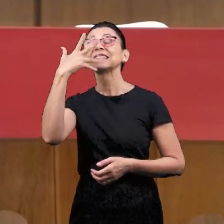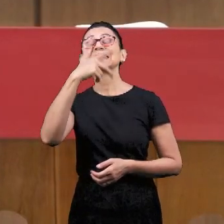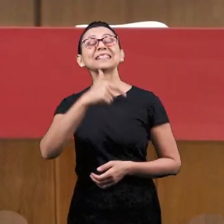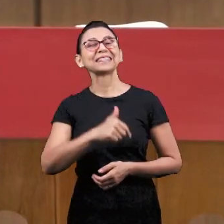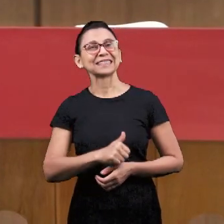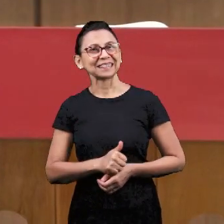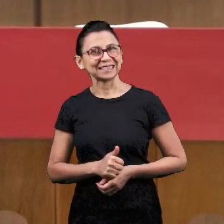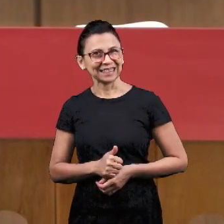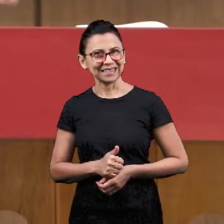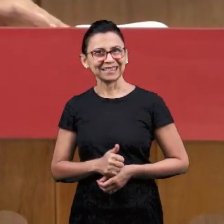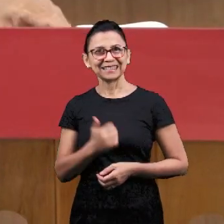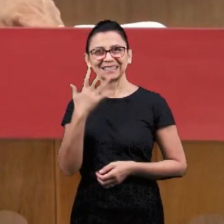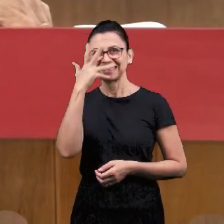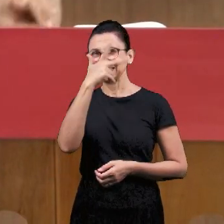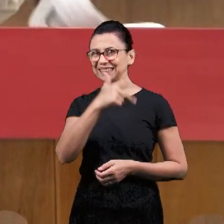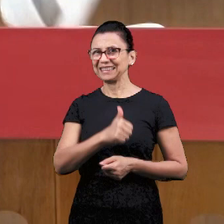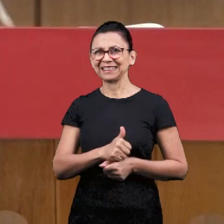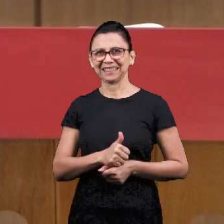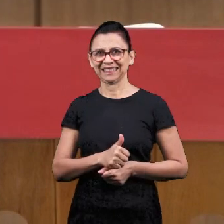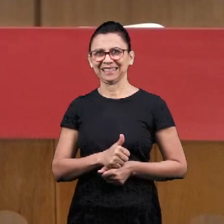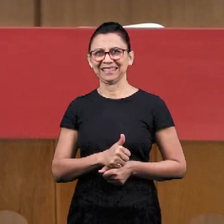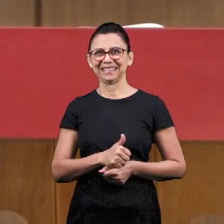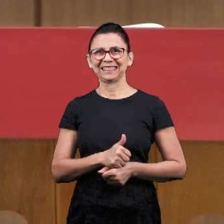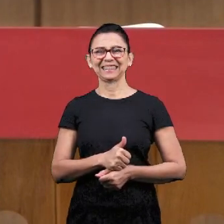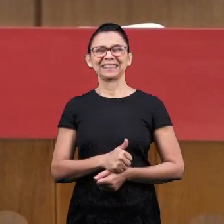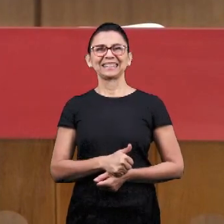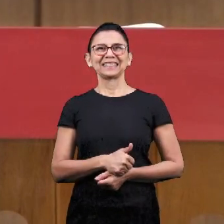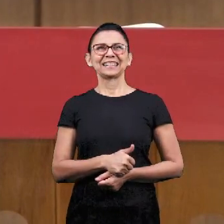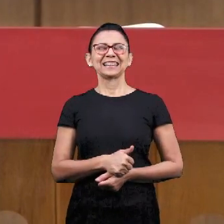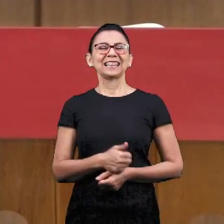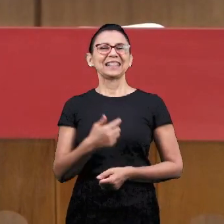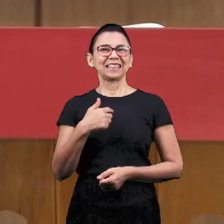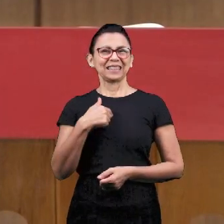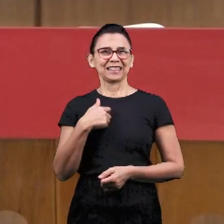hein? Vous êtes très belle. J'ai une petite fille aussi.